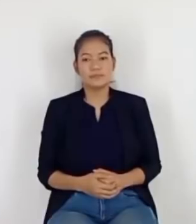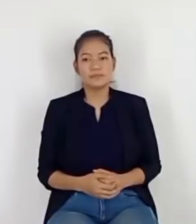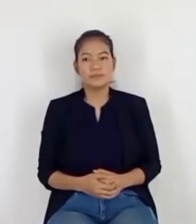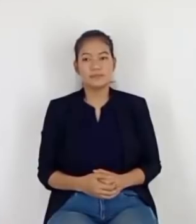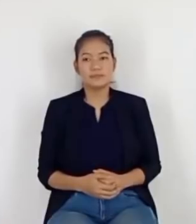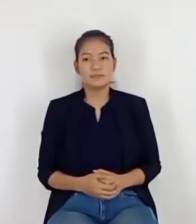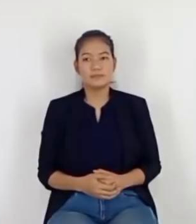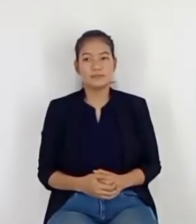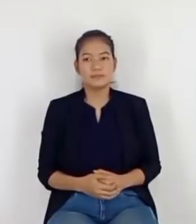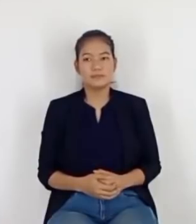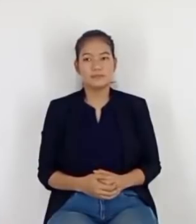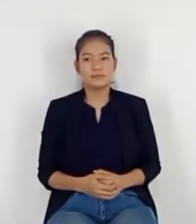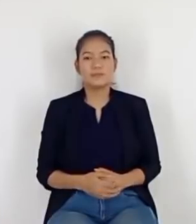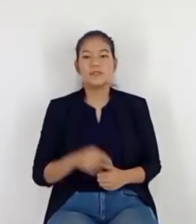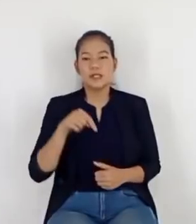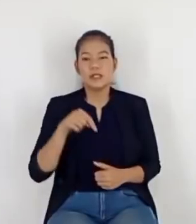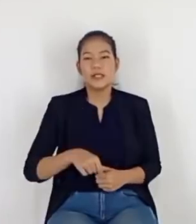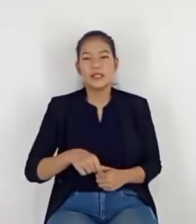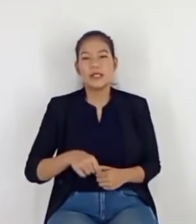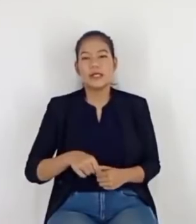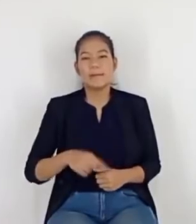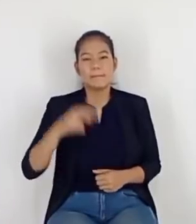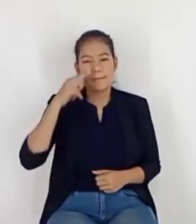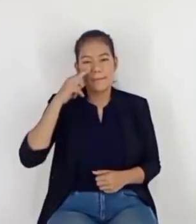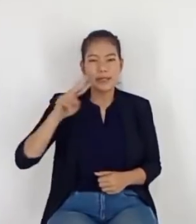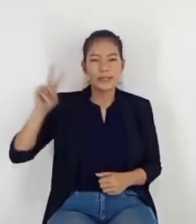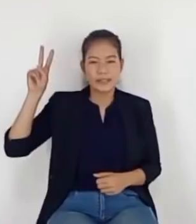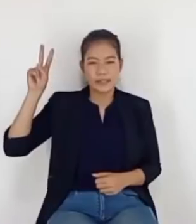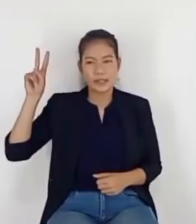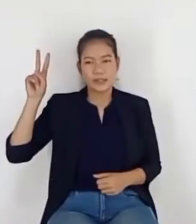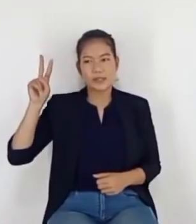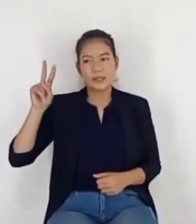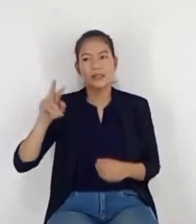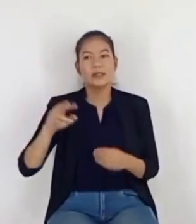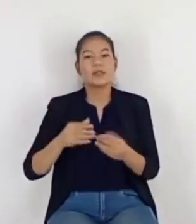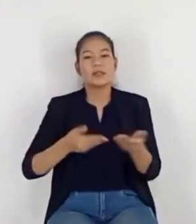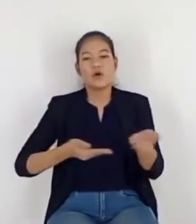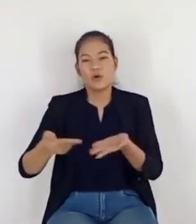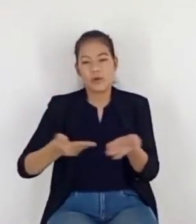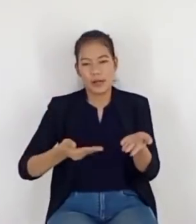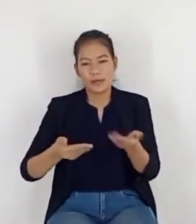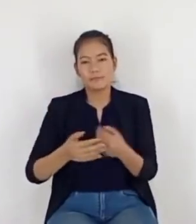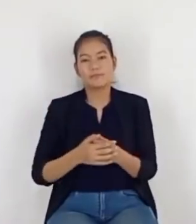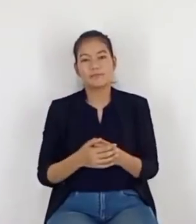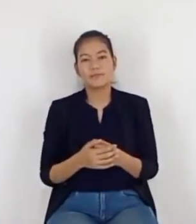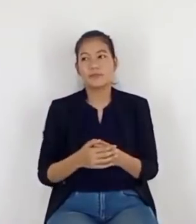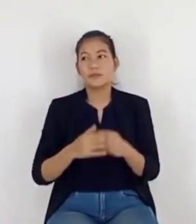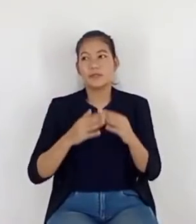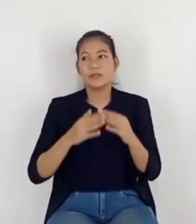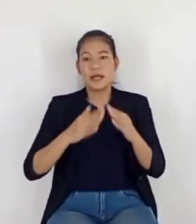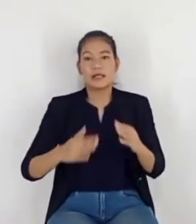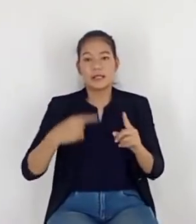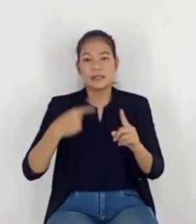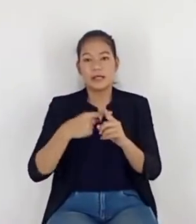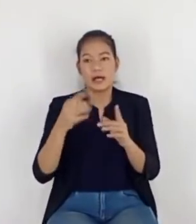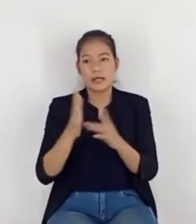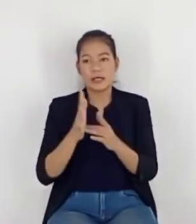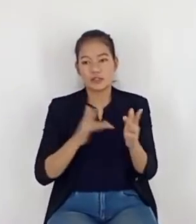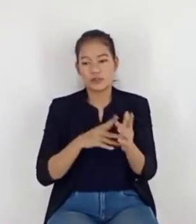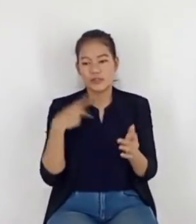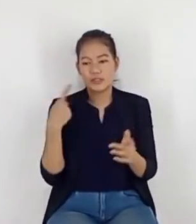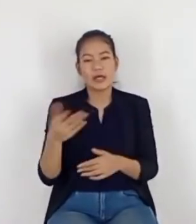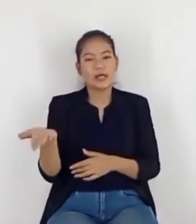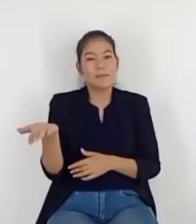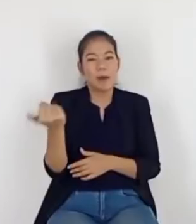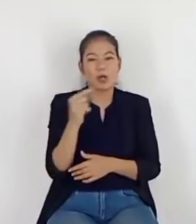Kita masuk dalam pelantikan badan pelayanan. Saya membacakan pengantar. Sebagai gereja Yesus Kristus, kita dipanggil untuk